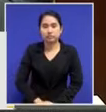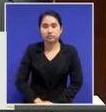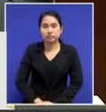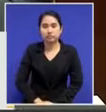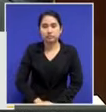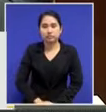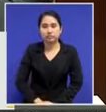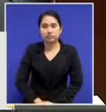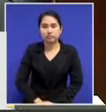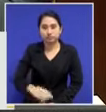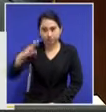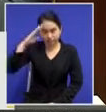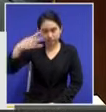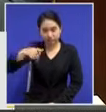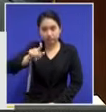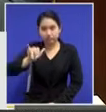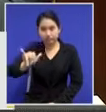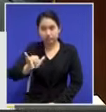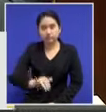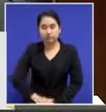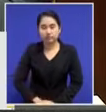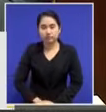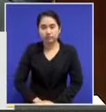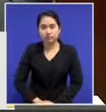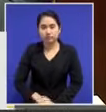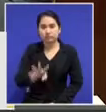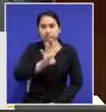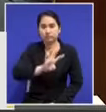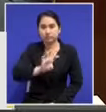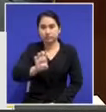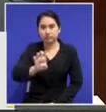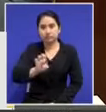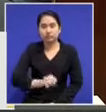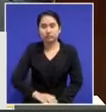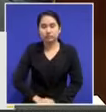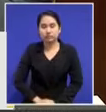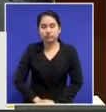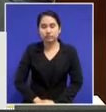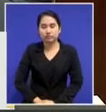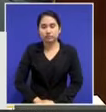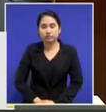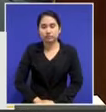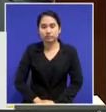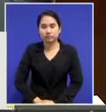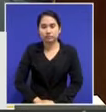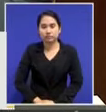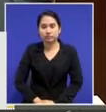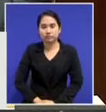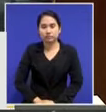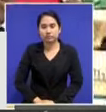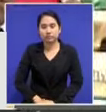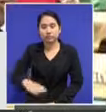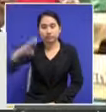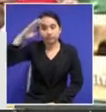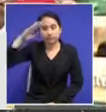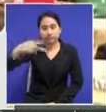รามิตร พลเอกประยุทธ์จันทร์โอชาค่ะ 400นายภาคภูมิบุญประมุข พล